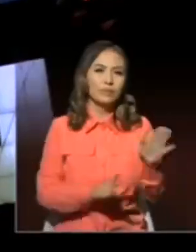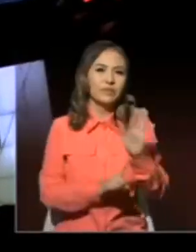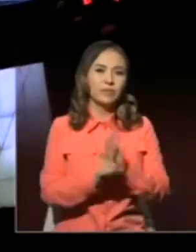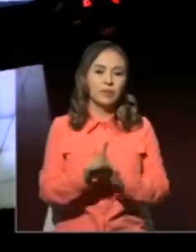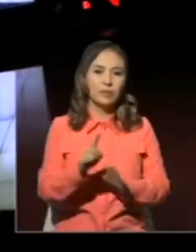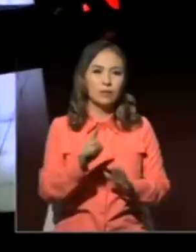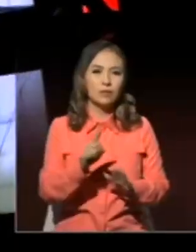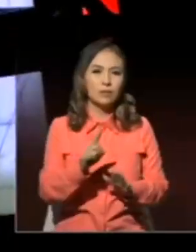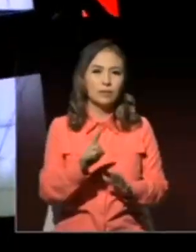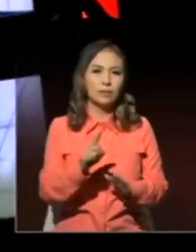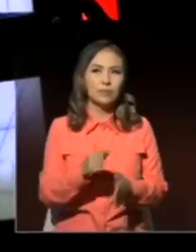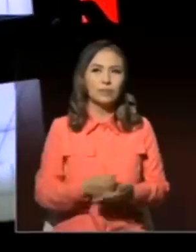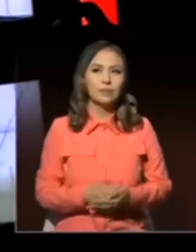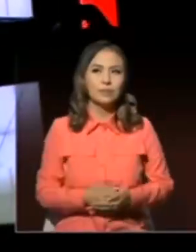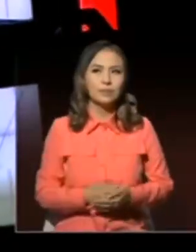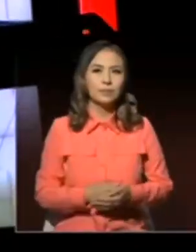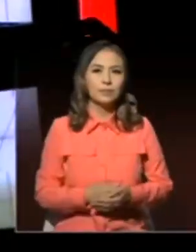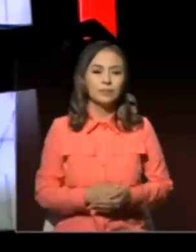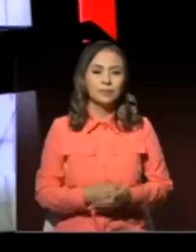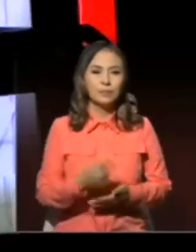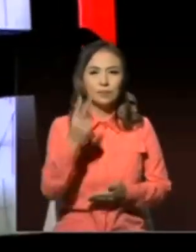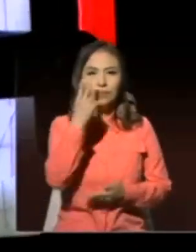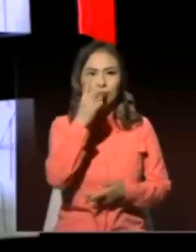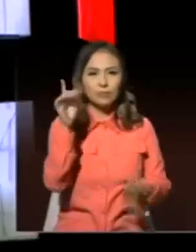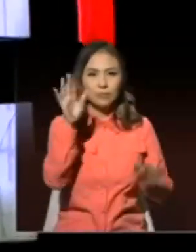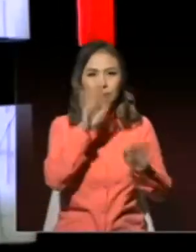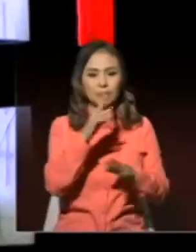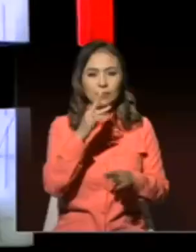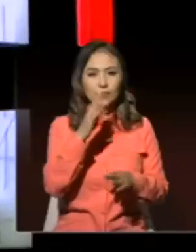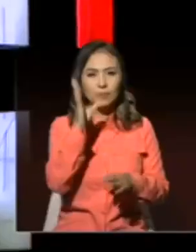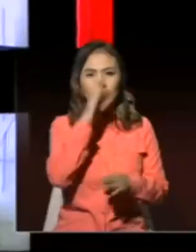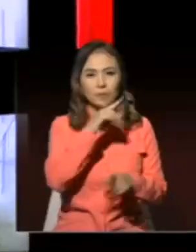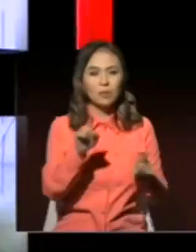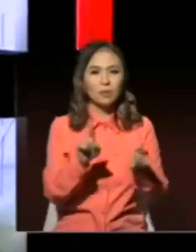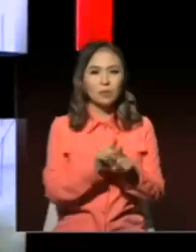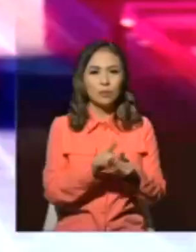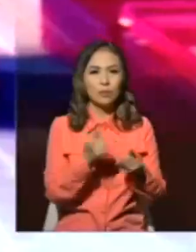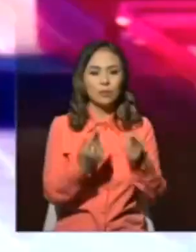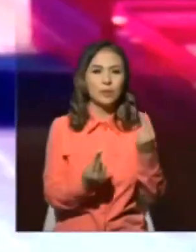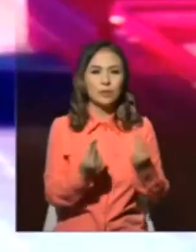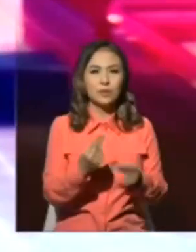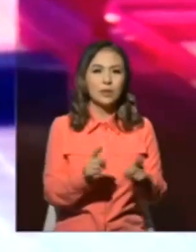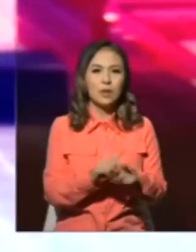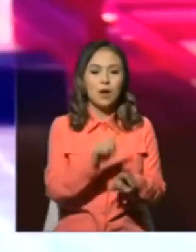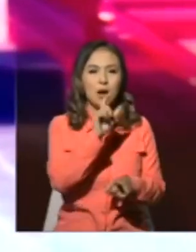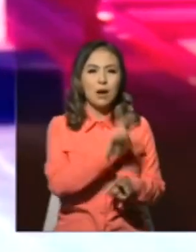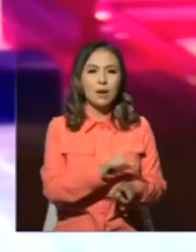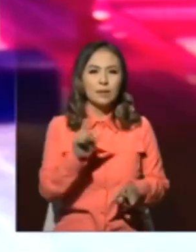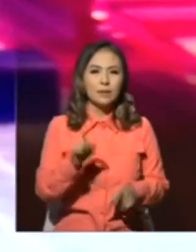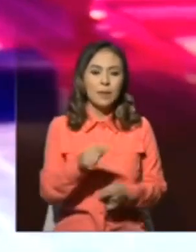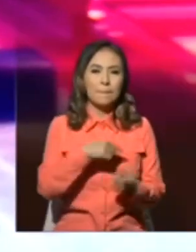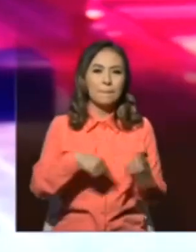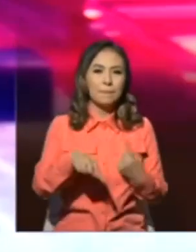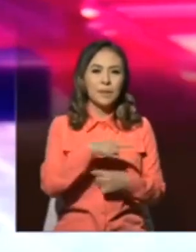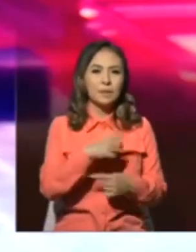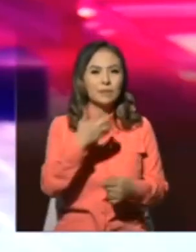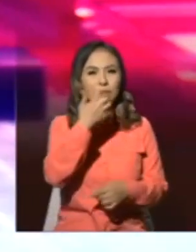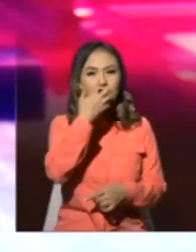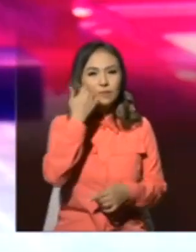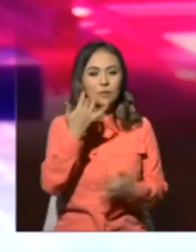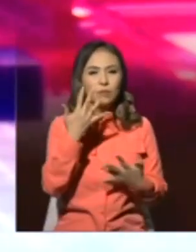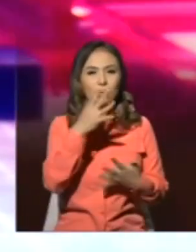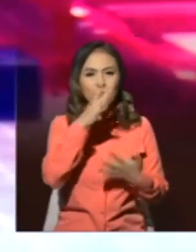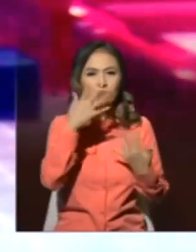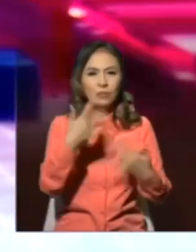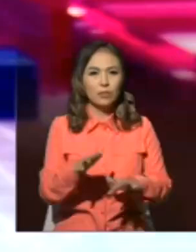алдымызға, ойымызға оралады, көз алдымызға елестейді. Әйтсе де осы ойынның өзін адамзат баласы бизнеске айналдырып алғалы қай